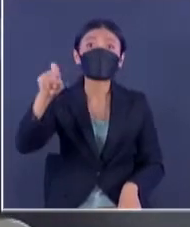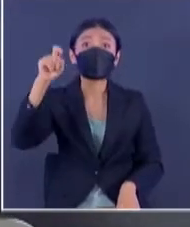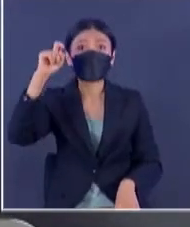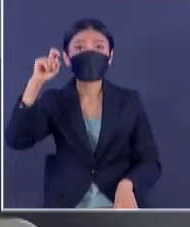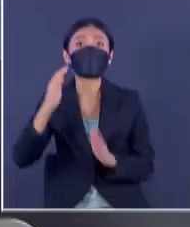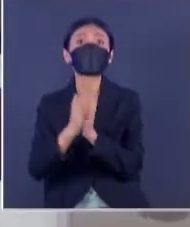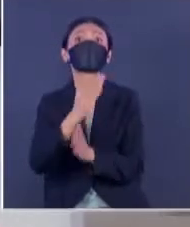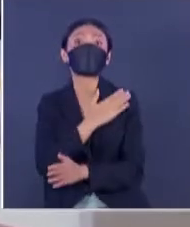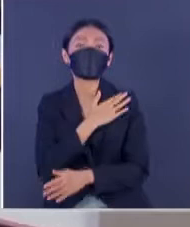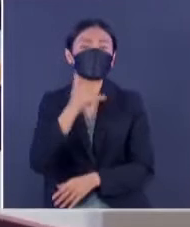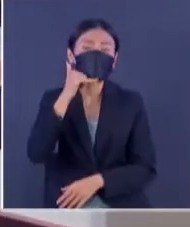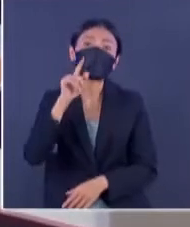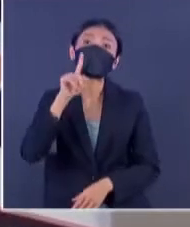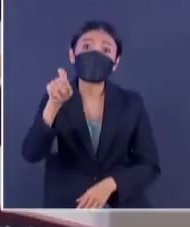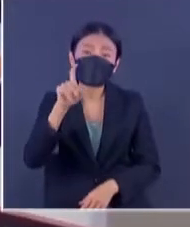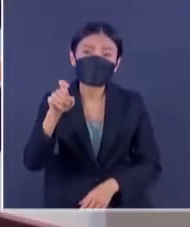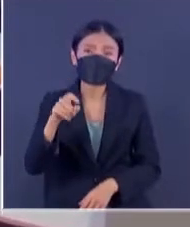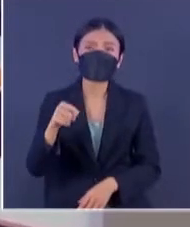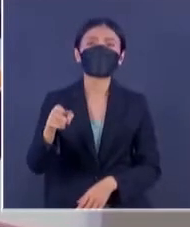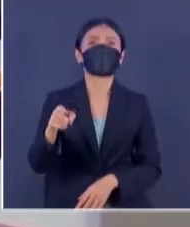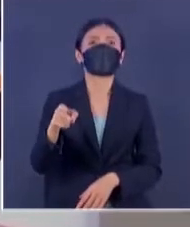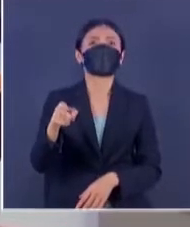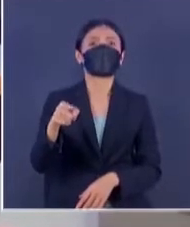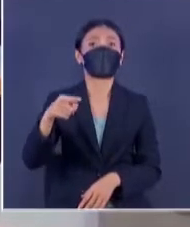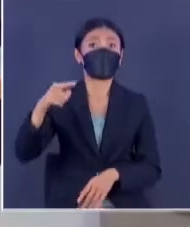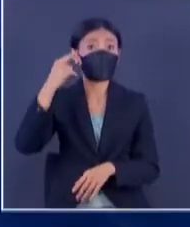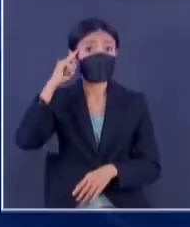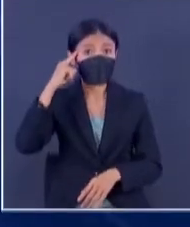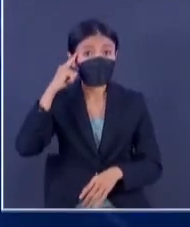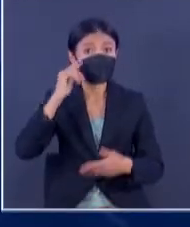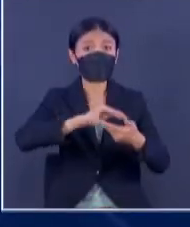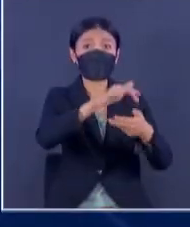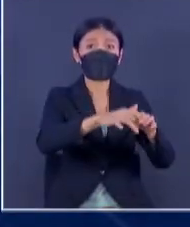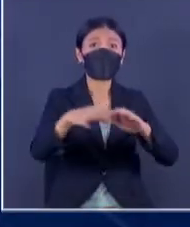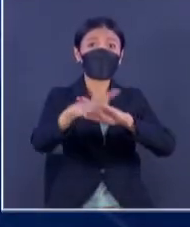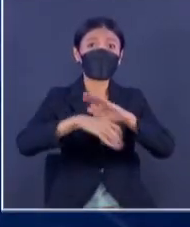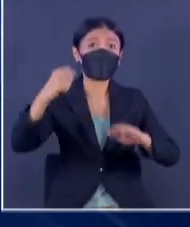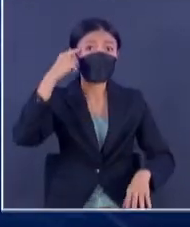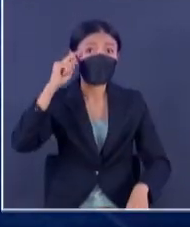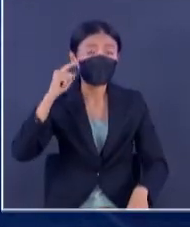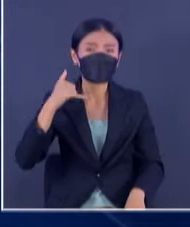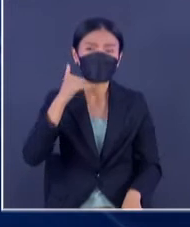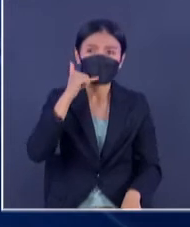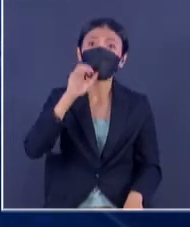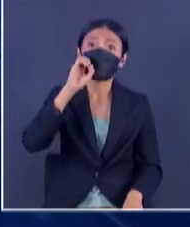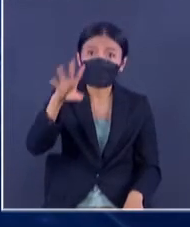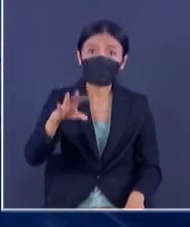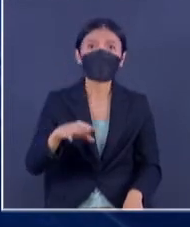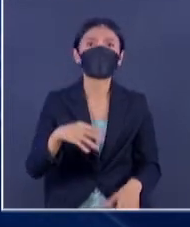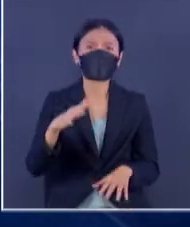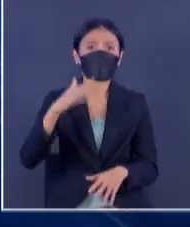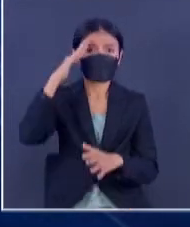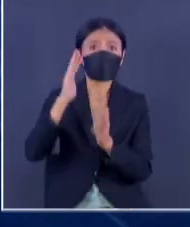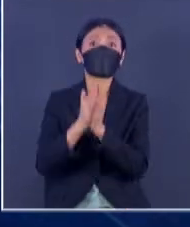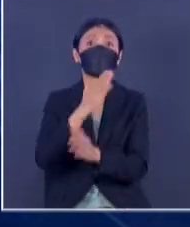ถูกขโมยไปแล้วแล้วพอรู้ว่าโน้ตบุ๊กของตัวเองถูกขโมยไปจึงขอให้พนักงานช่วยโทรตามตำรวจเพราะว่าเกรงว่ากว่า